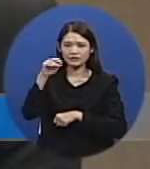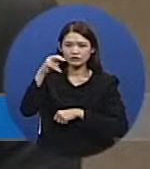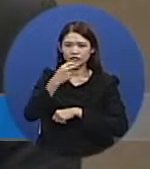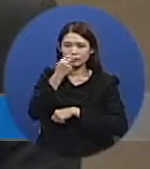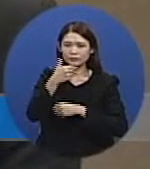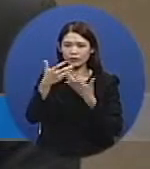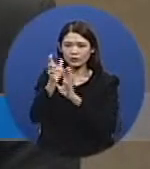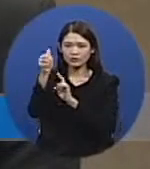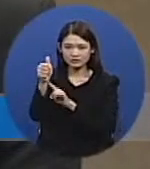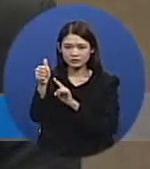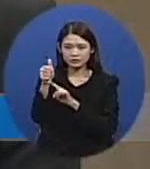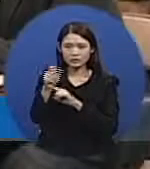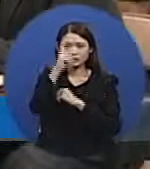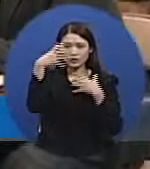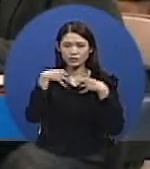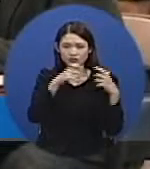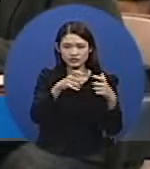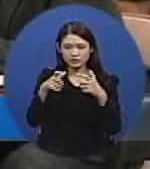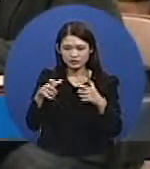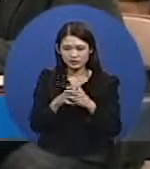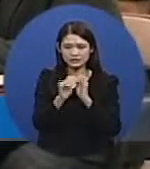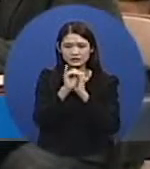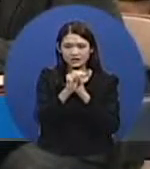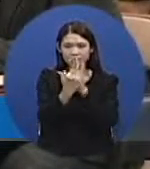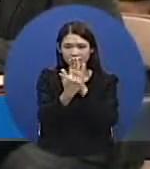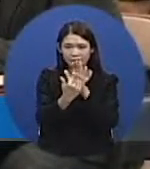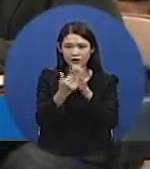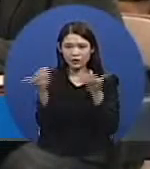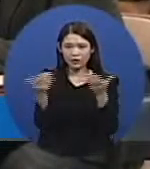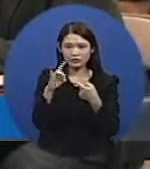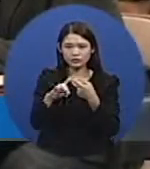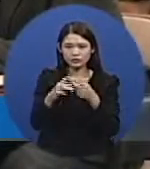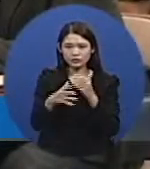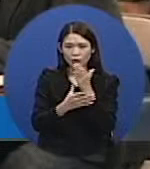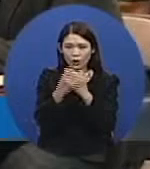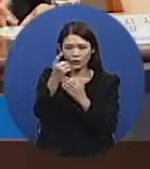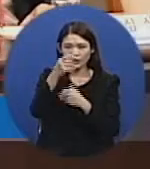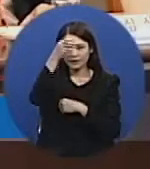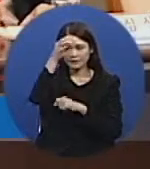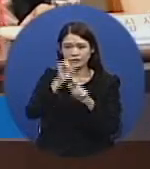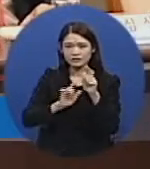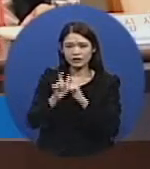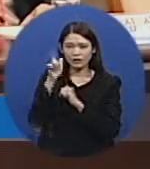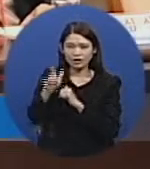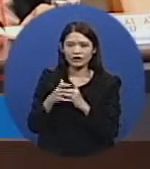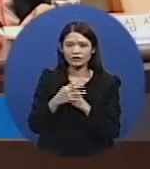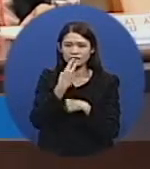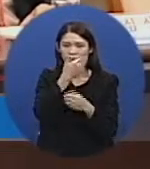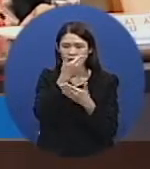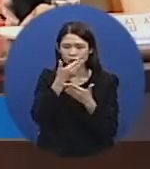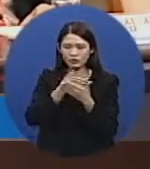원장은 정부 부처별로 떨어진 자살 예방 업무를 통합 또는 조정해 기능을 강화하고 생명을 존중하는